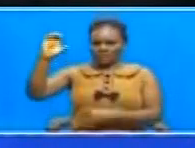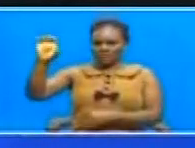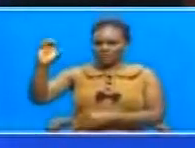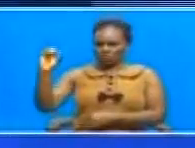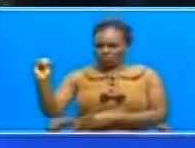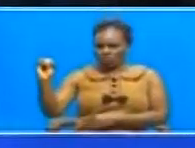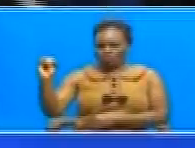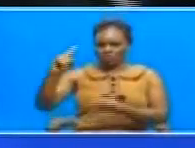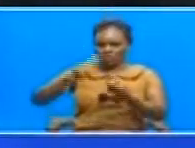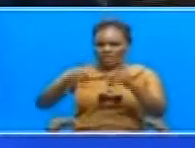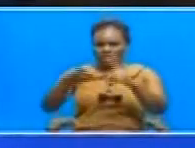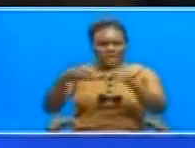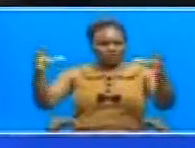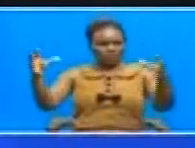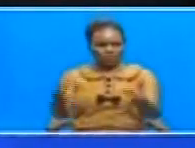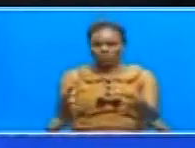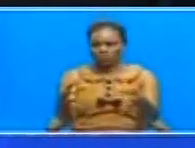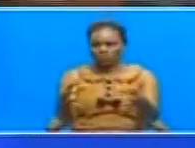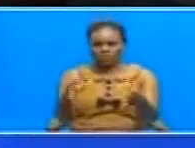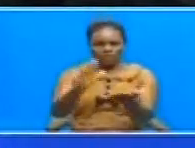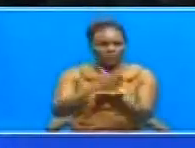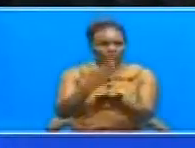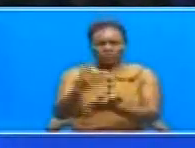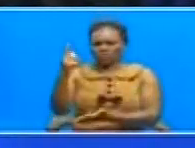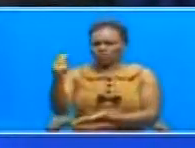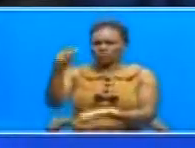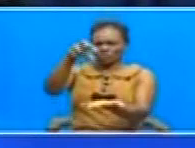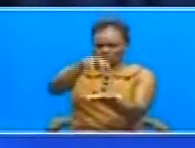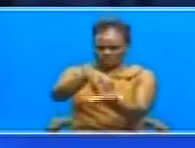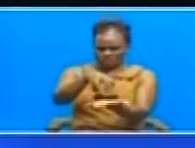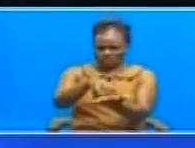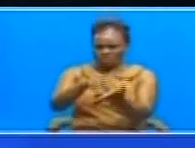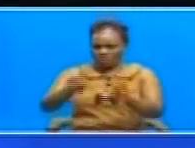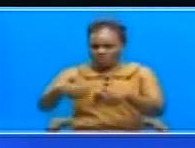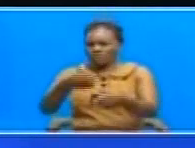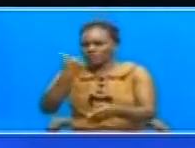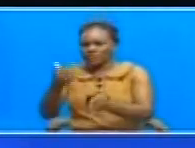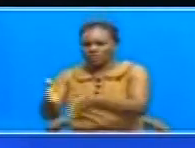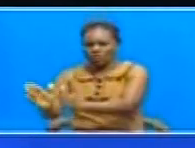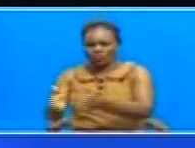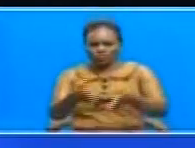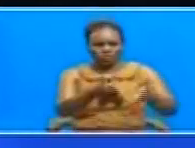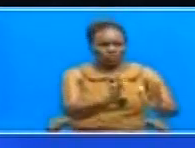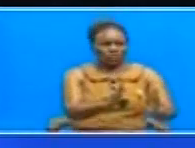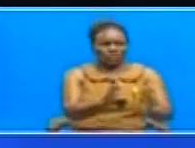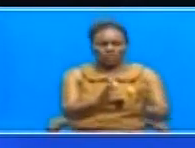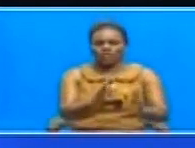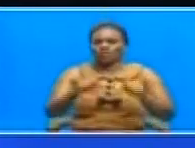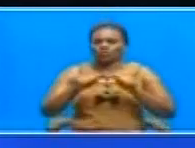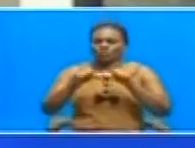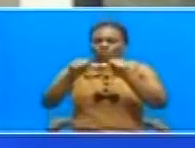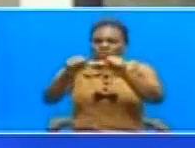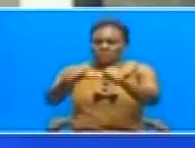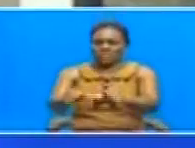John Munene alisema ushirikiano huu baina ya vituo hivi viwili vitatoa nafasi nzuri kwa vyombo vya habari vya